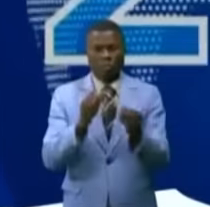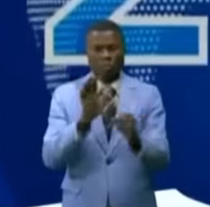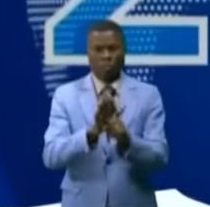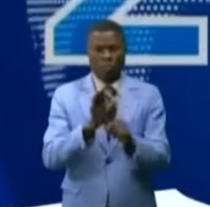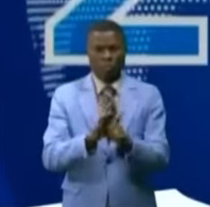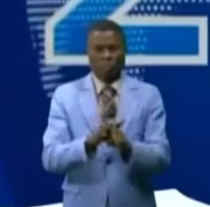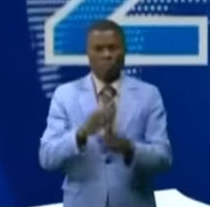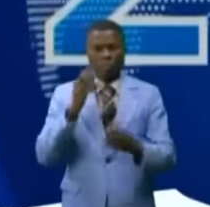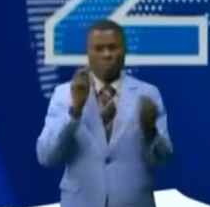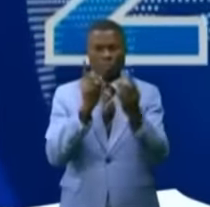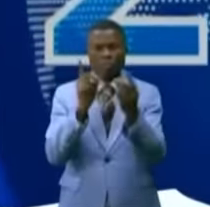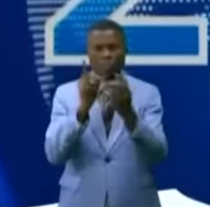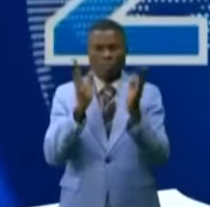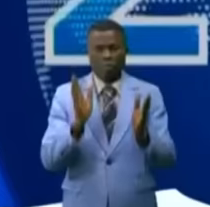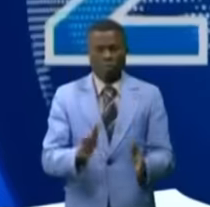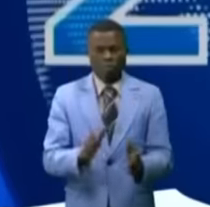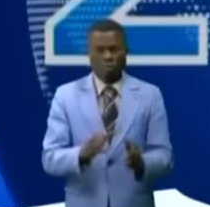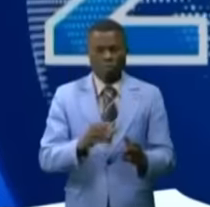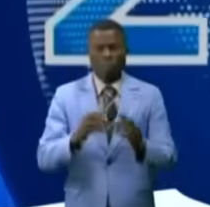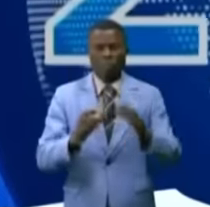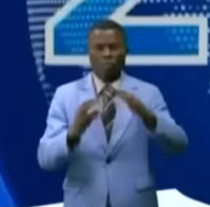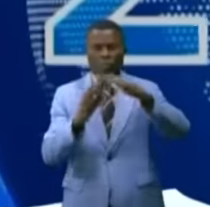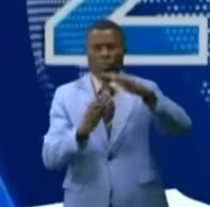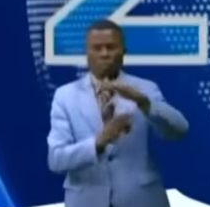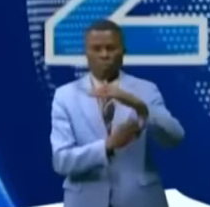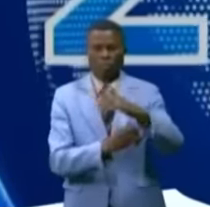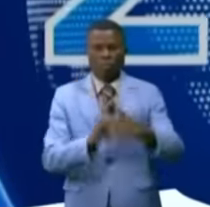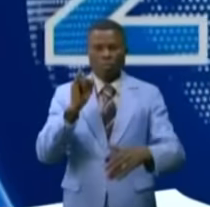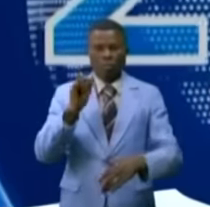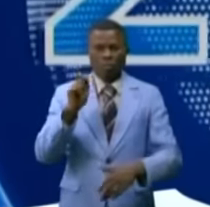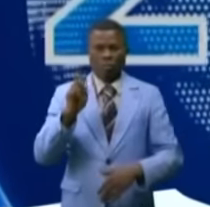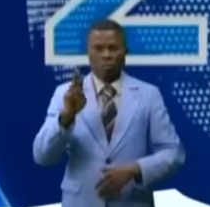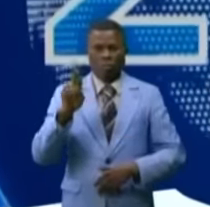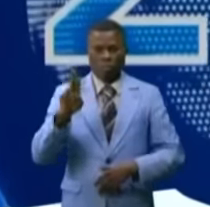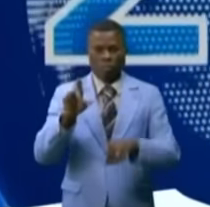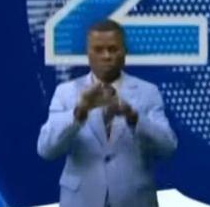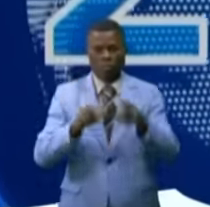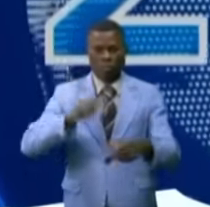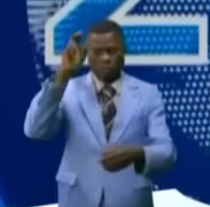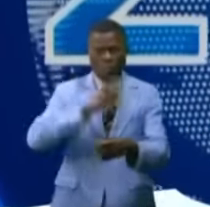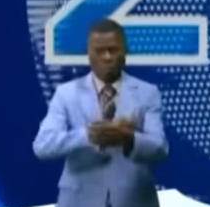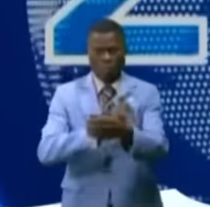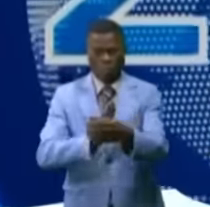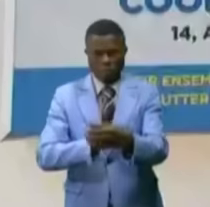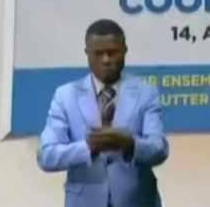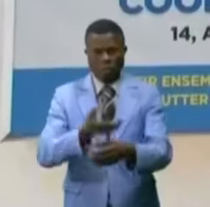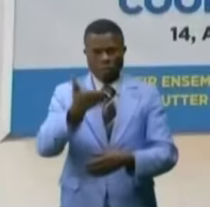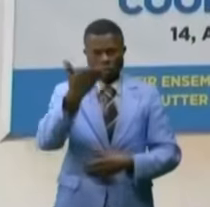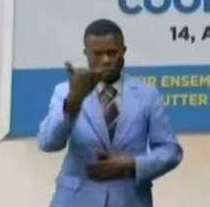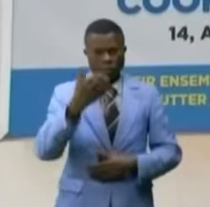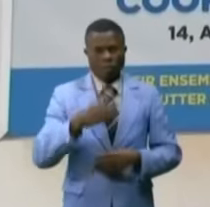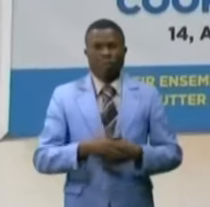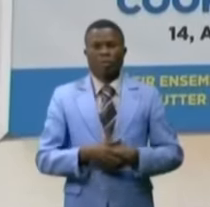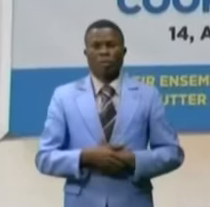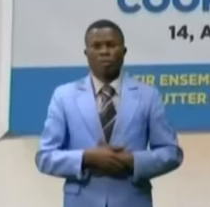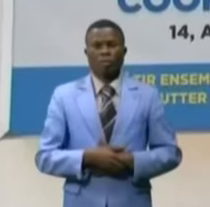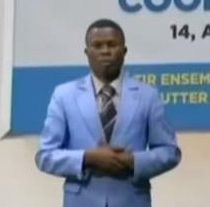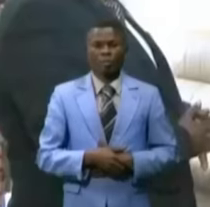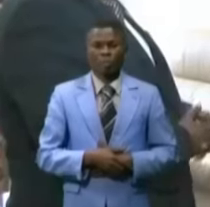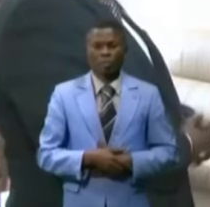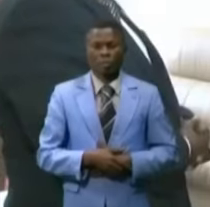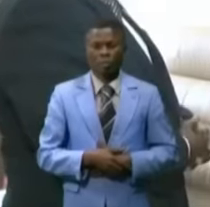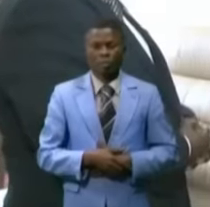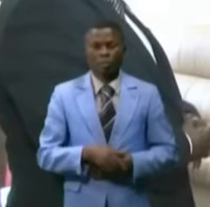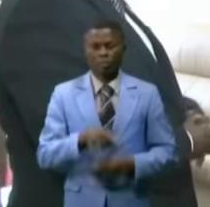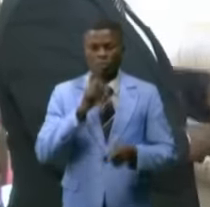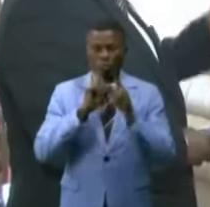du groupe consultatif des médiations de l'Ituri et Nord Kivu. Les détails dans son reportage. Au cours de ces